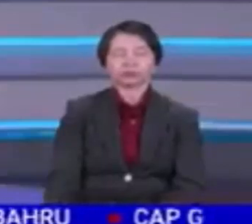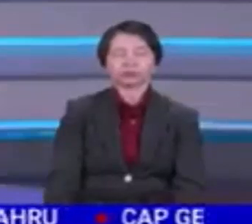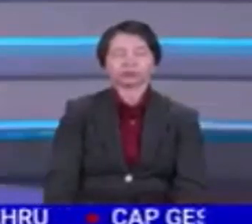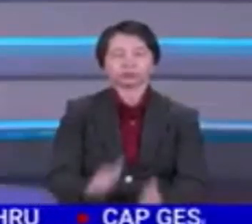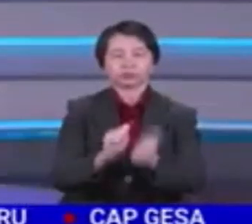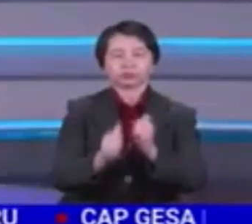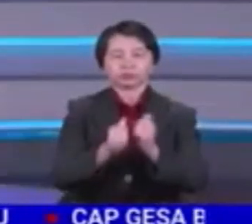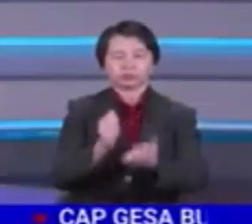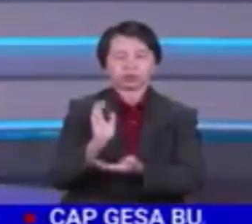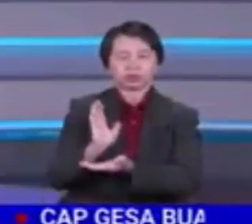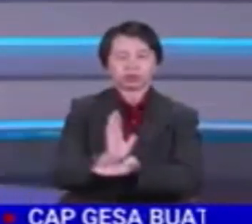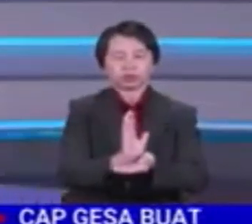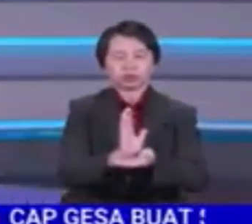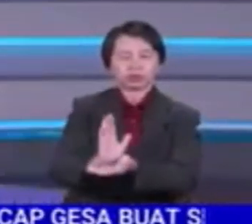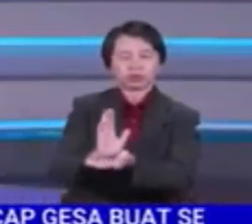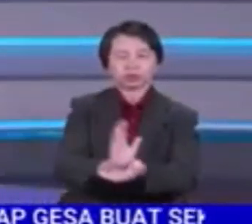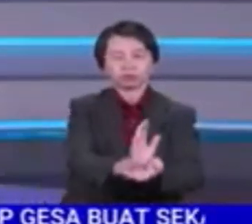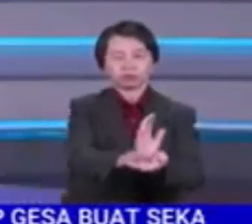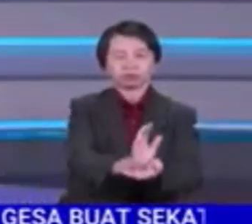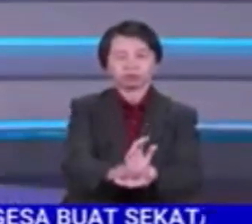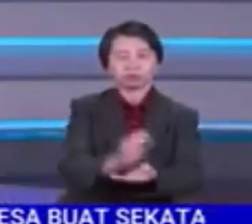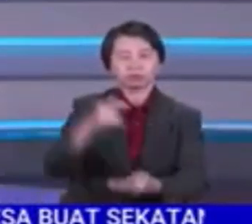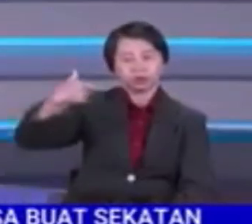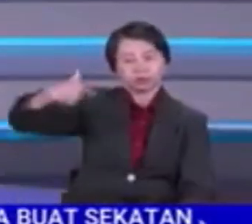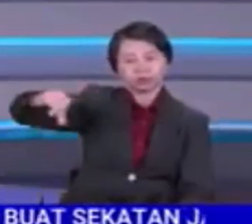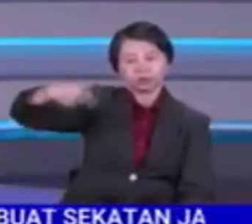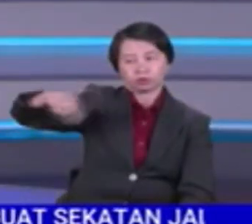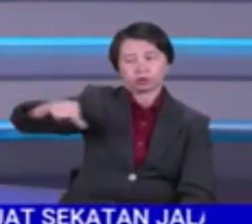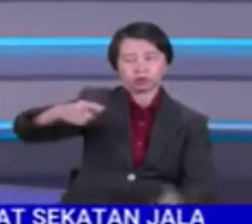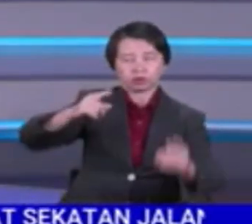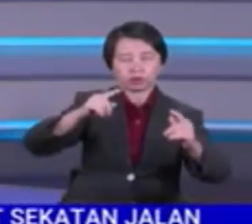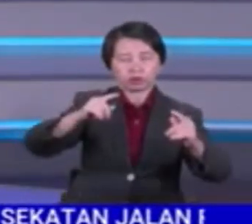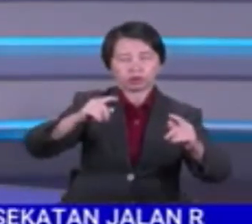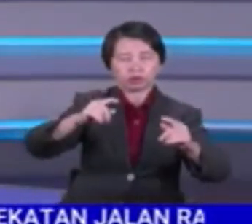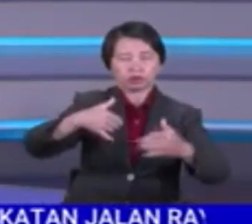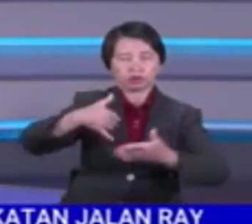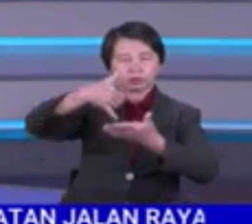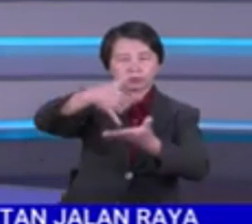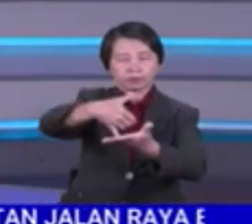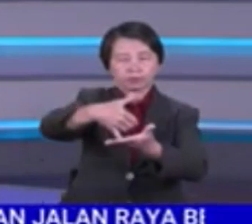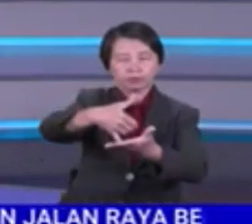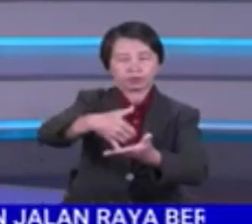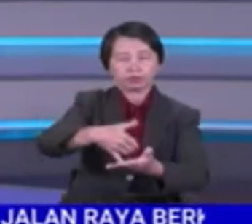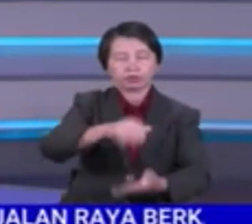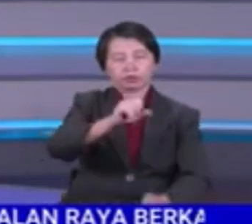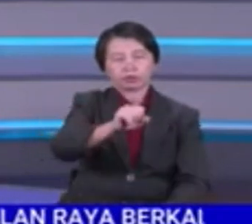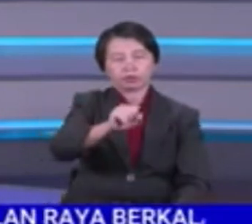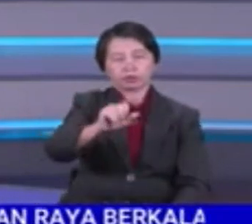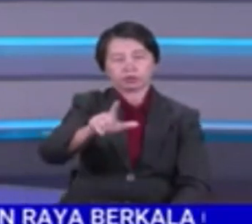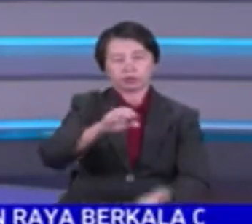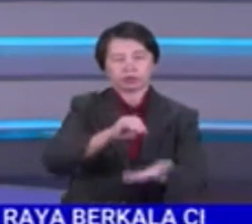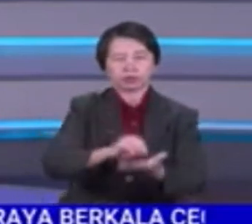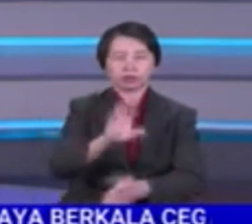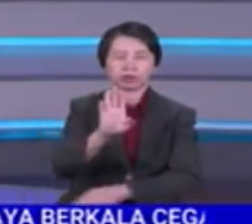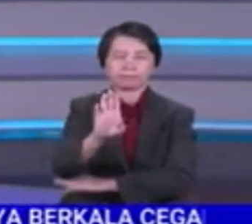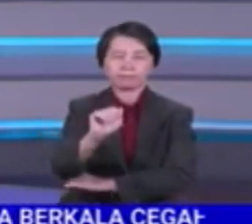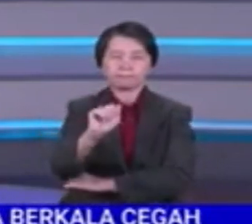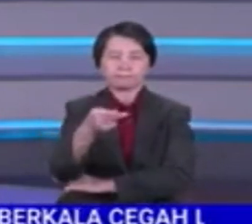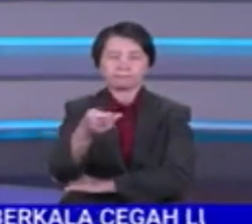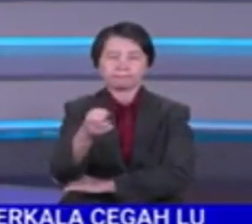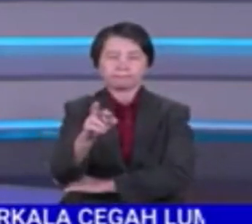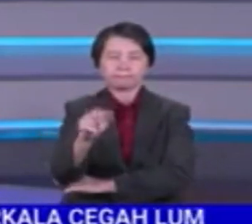Hai kesukaan pelayaran Blaze melekatkan diri ke semifinal Piala Master ligaplayer SSL di Bahrain